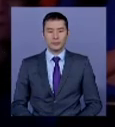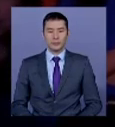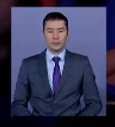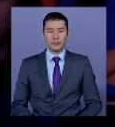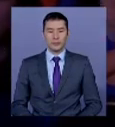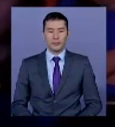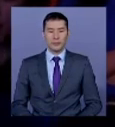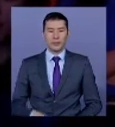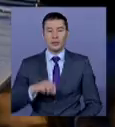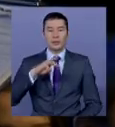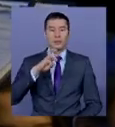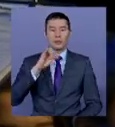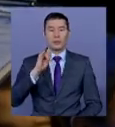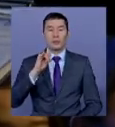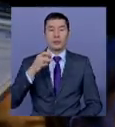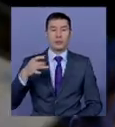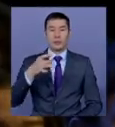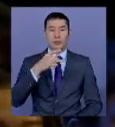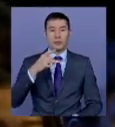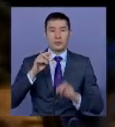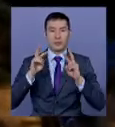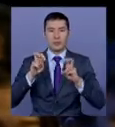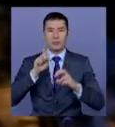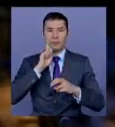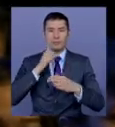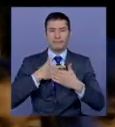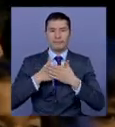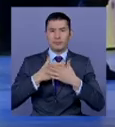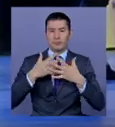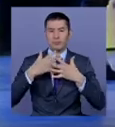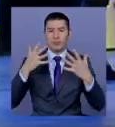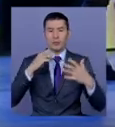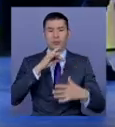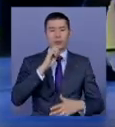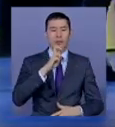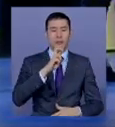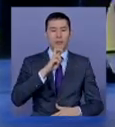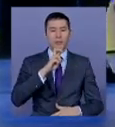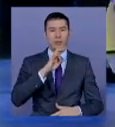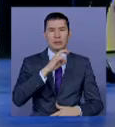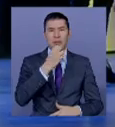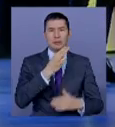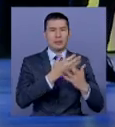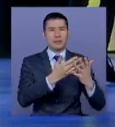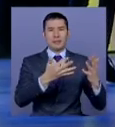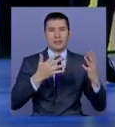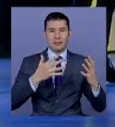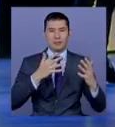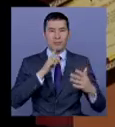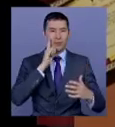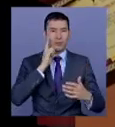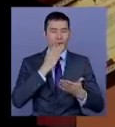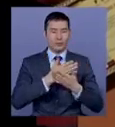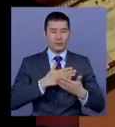Мәселен, Медеу ауданы ең жалынды жастардың ортасы болса, Түрксібте көп ұлтты жастар өмір сүреді. Алмалы ауданы тұрғындарының